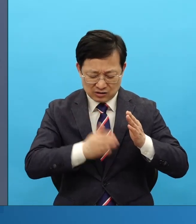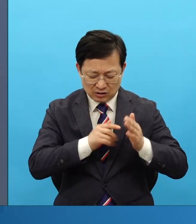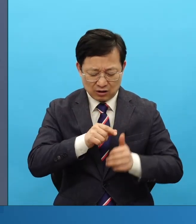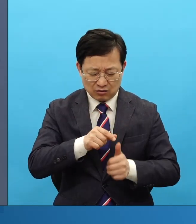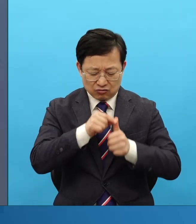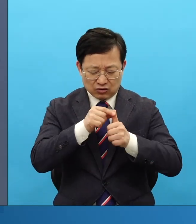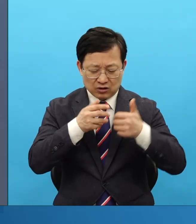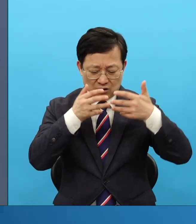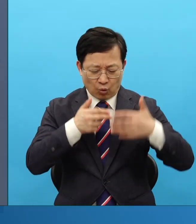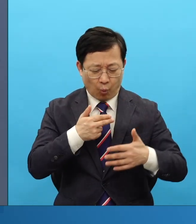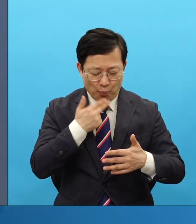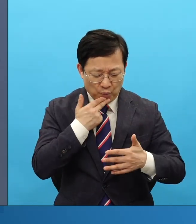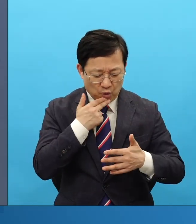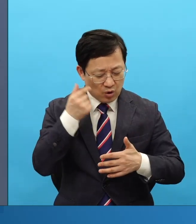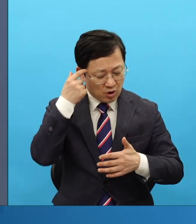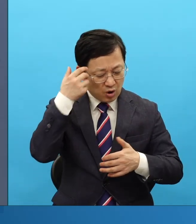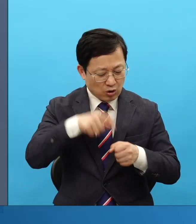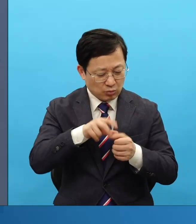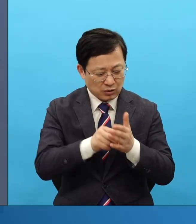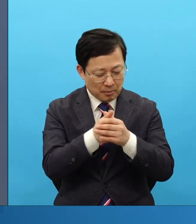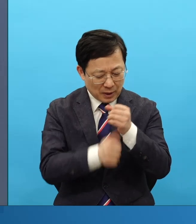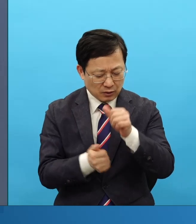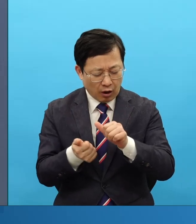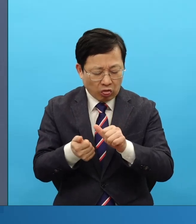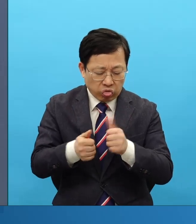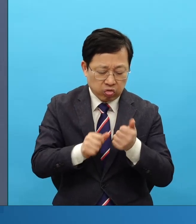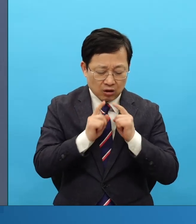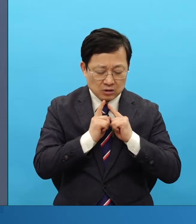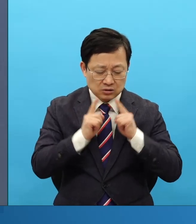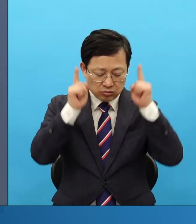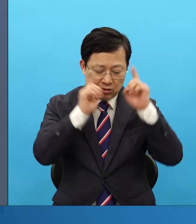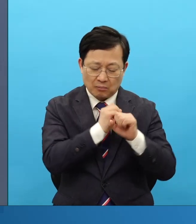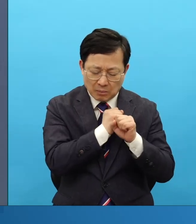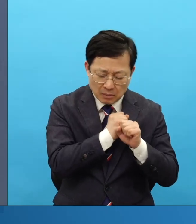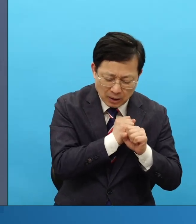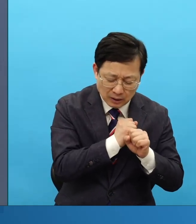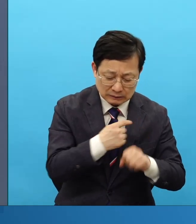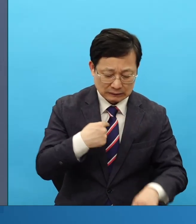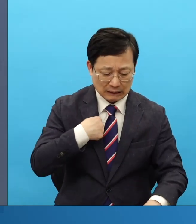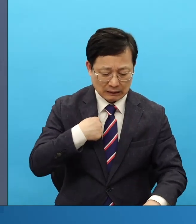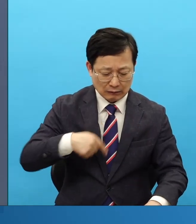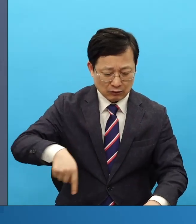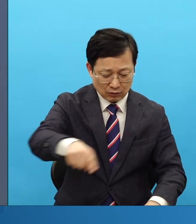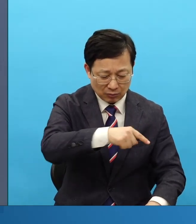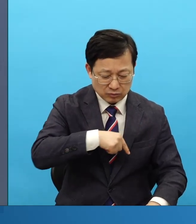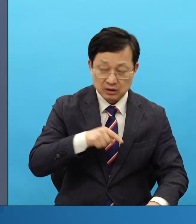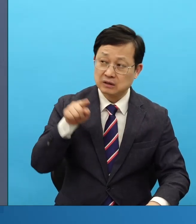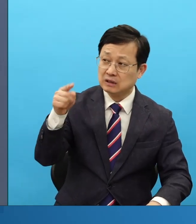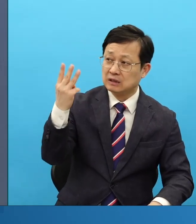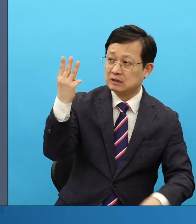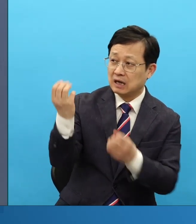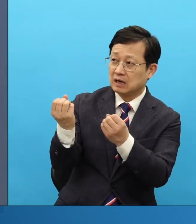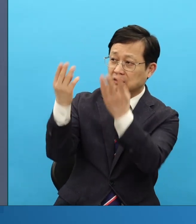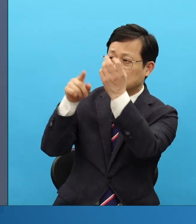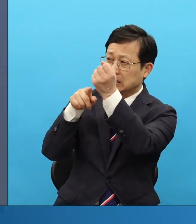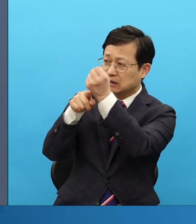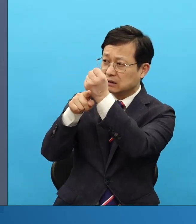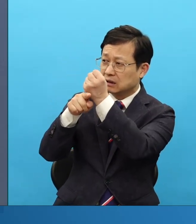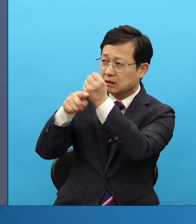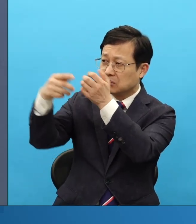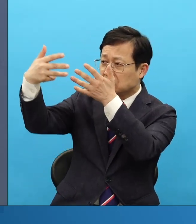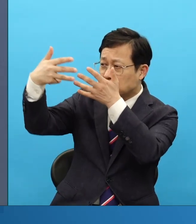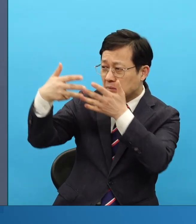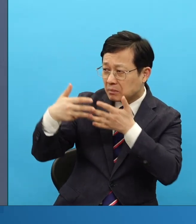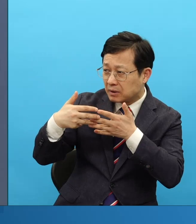빠져서 죽을 수밖에 없는 사람들을 하나님이 이 세 절기 이걸로 구원해 본 거예요. And those people who are